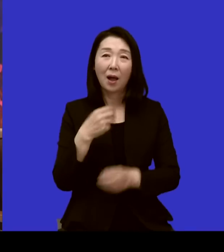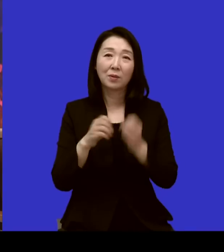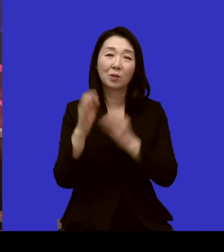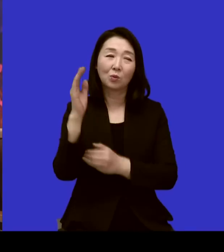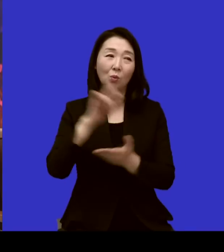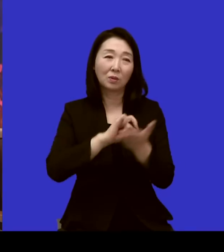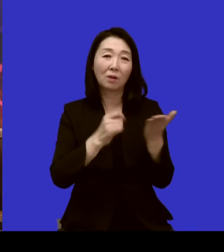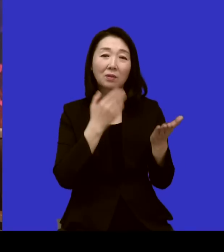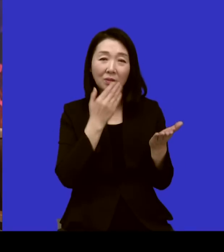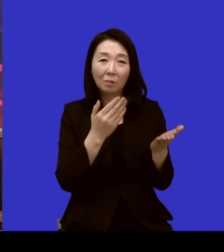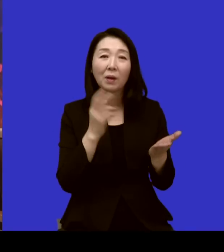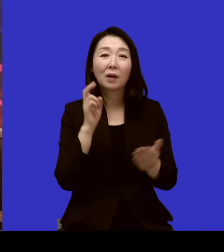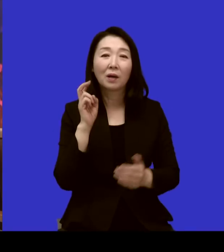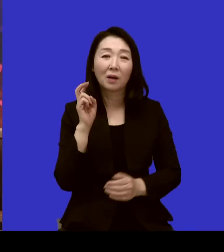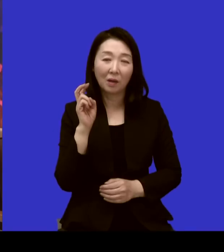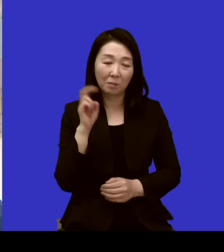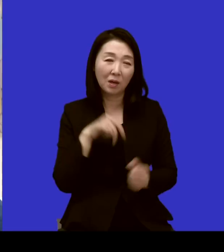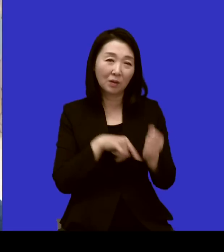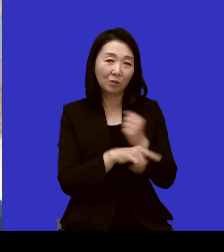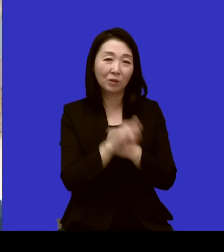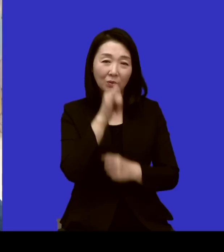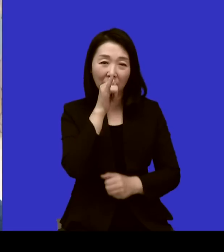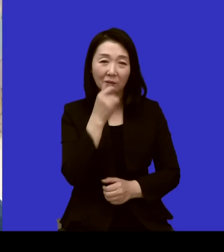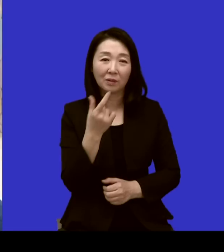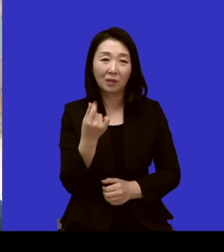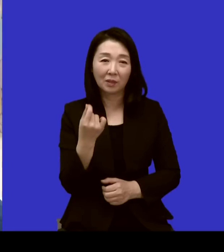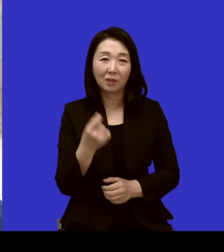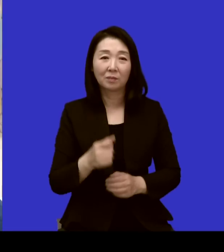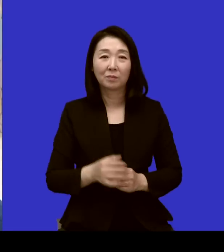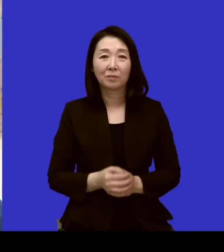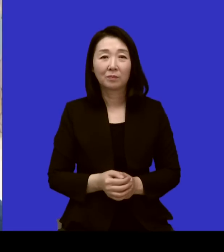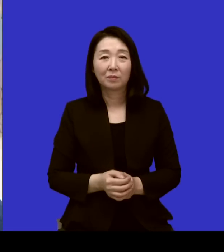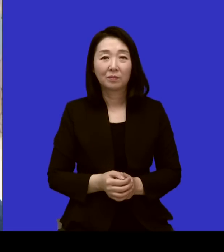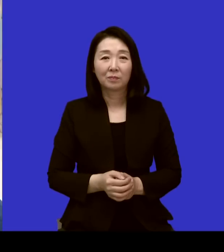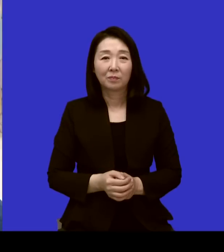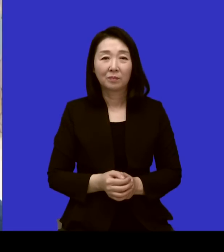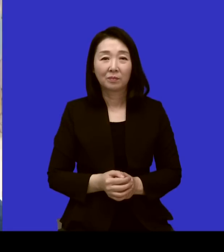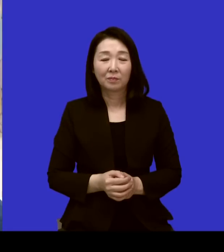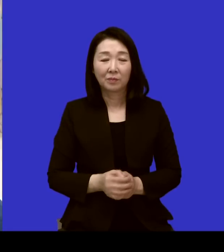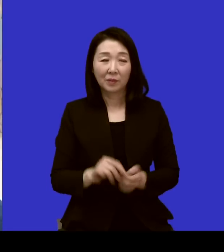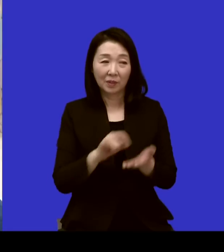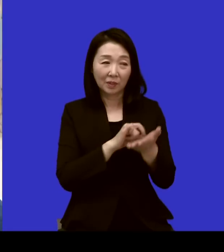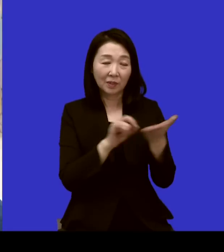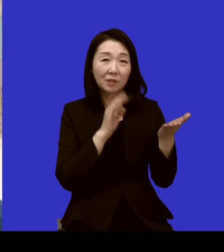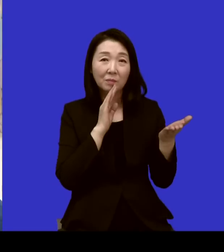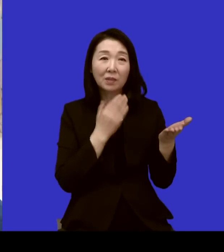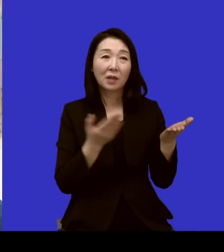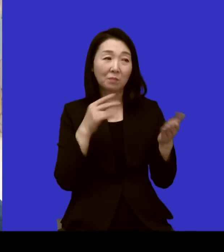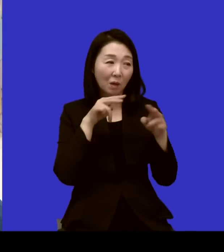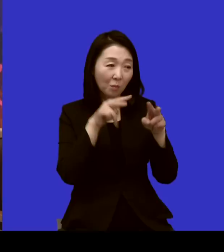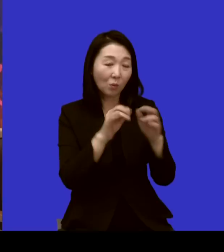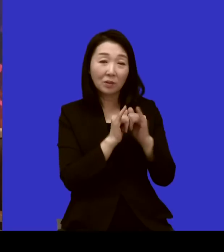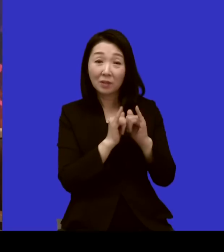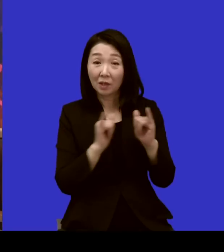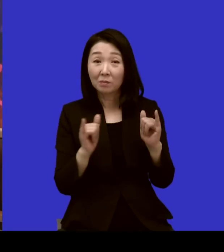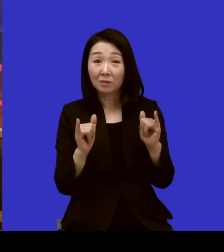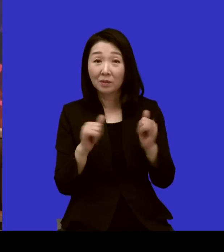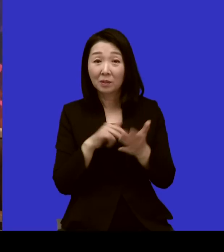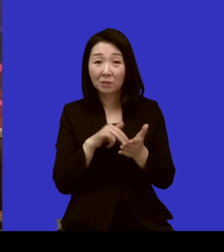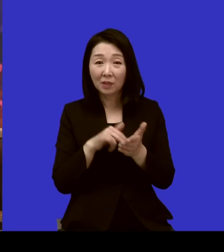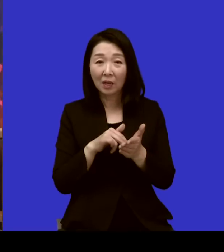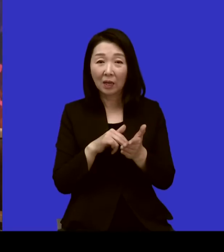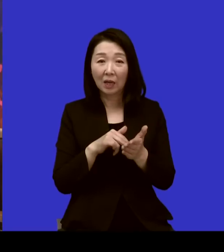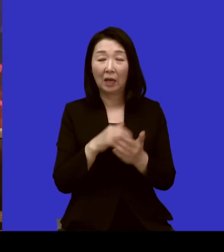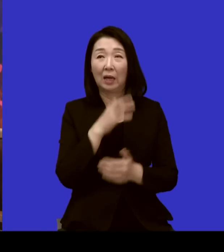쓰게 하는 데는 이유가 있지 않을까. 그래서 글이지만 이걸 보시는 분들이